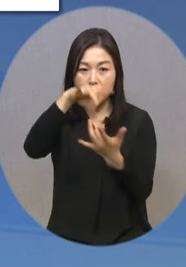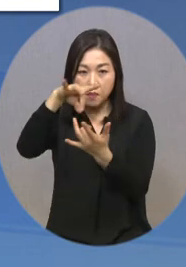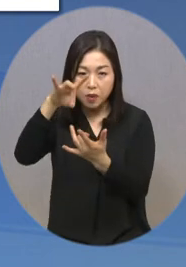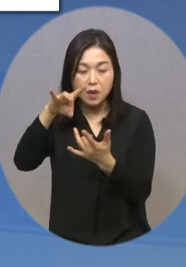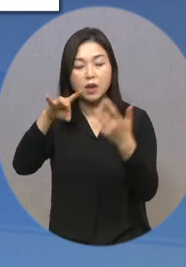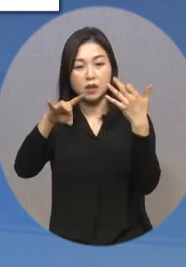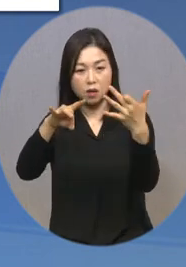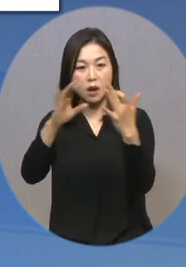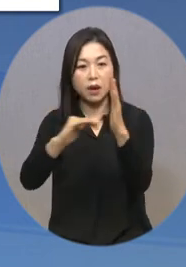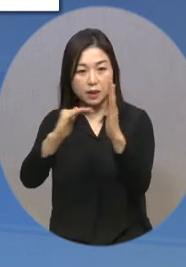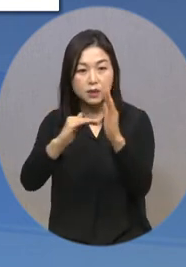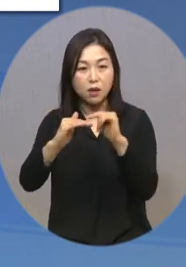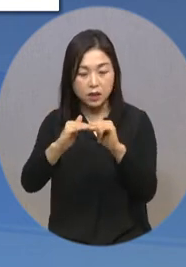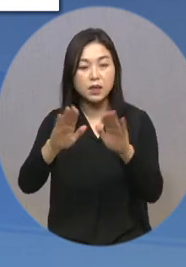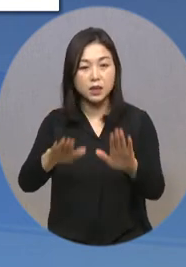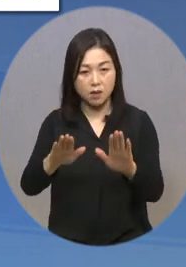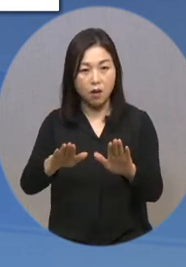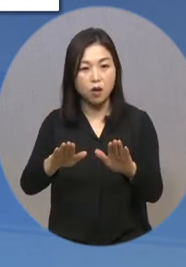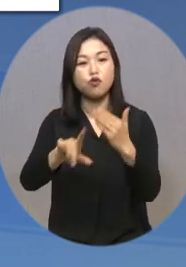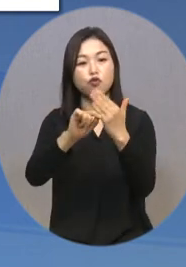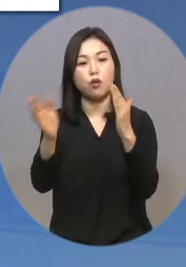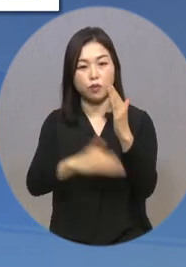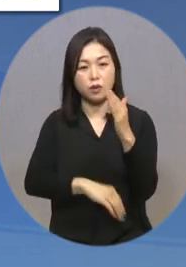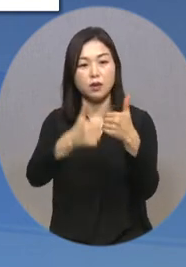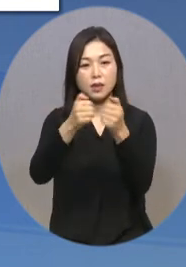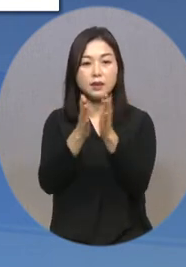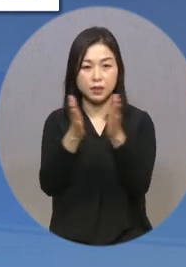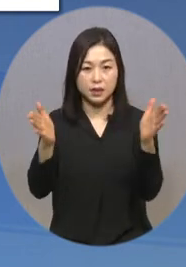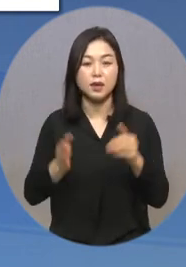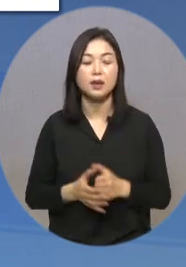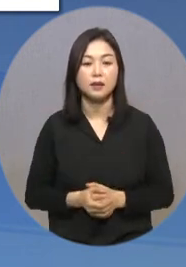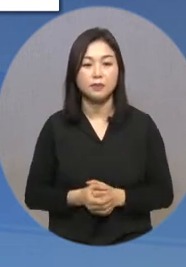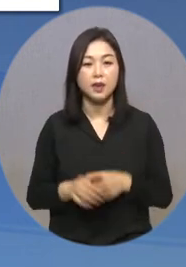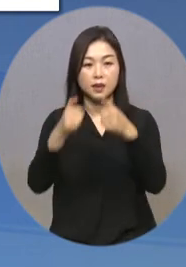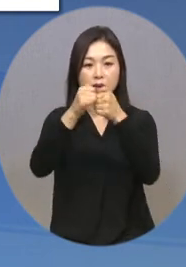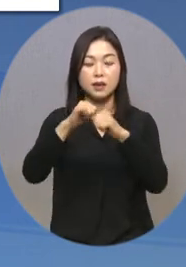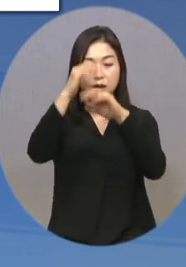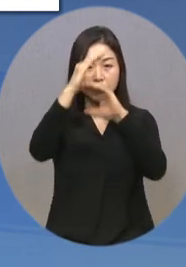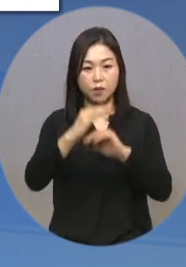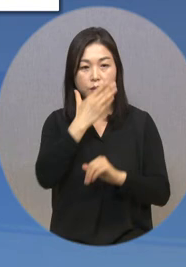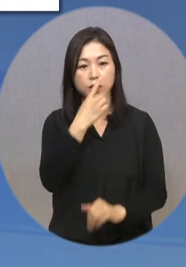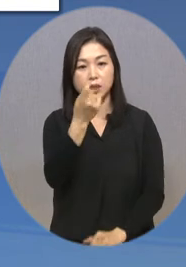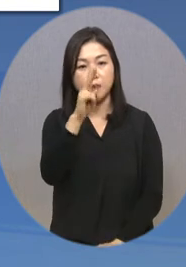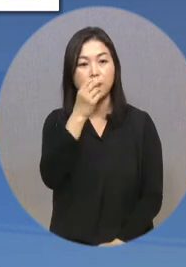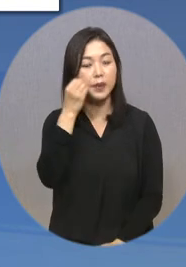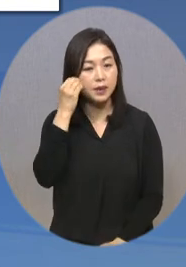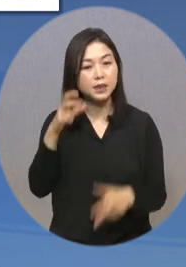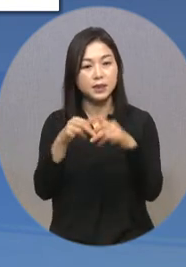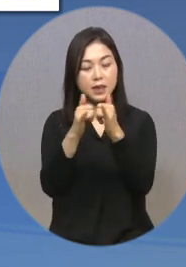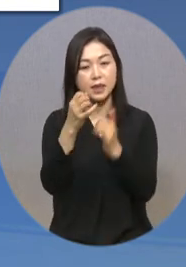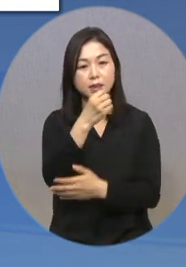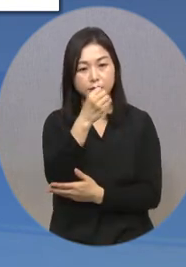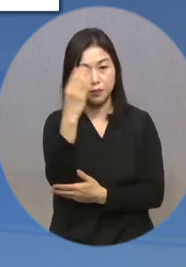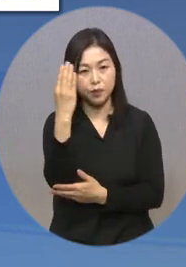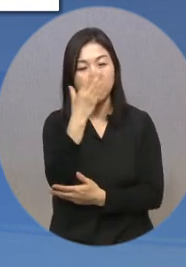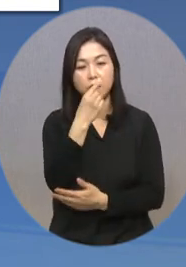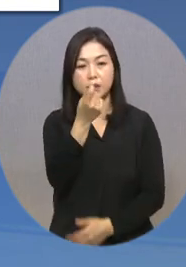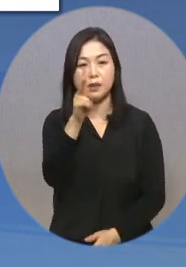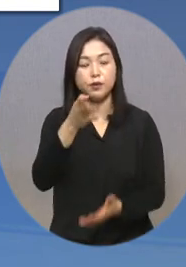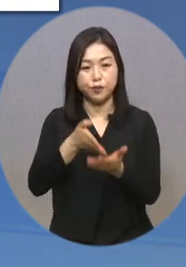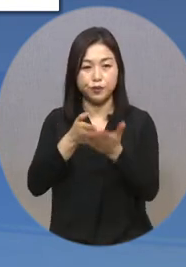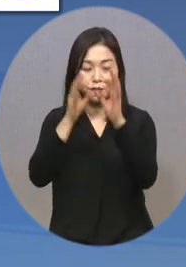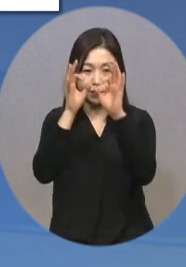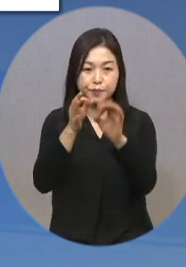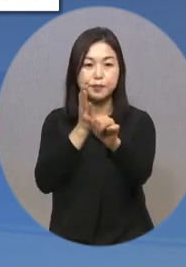가 이달부터 상담을 시작합니다 이밖에 자세한 사항은 불편 홈페이지와 장애인 신문 복제 tv